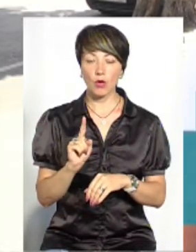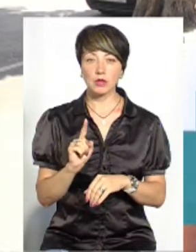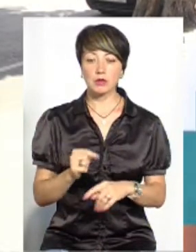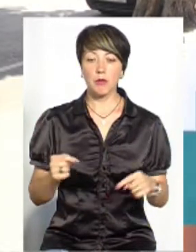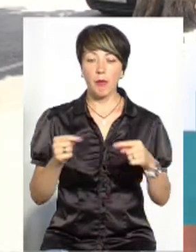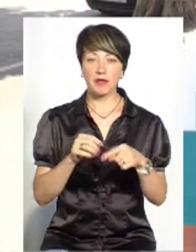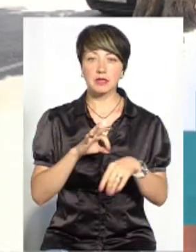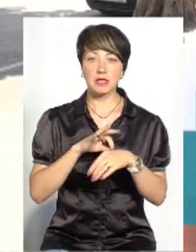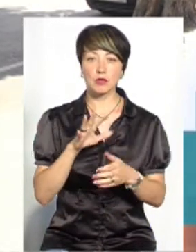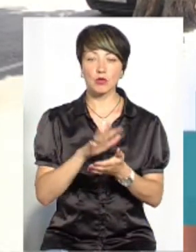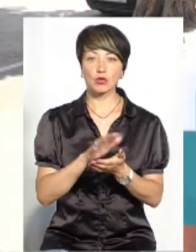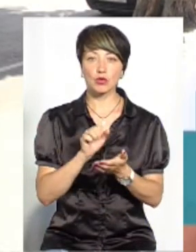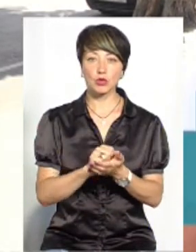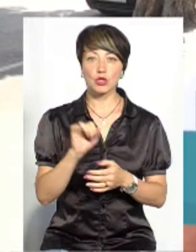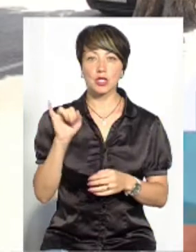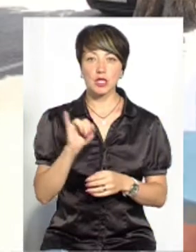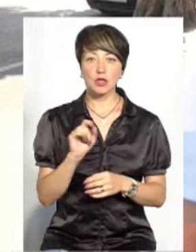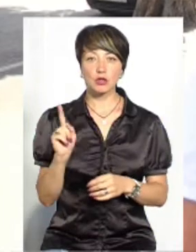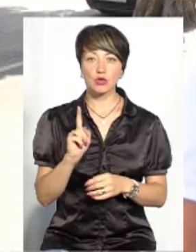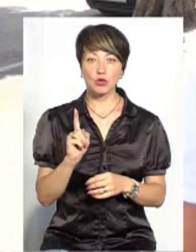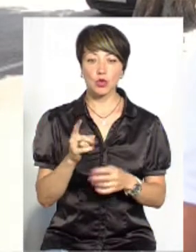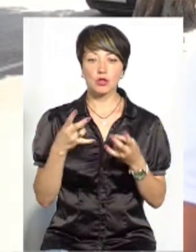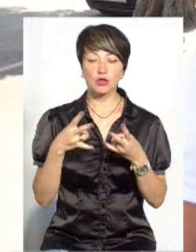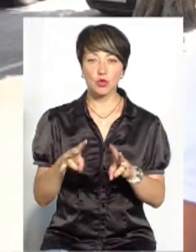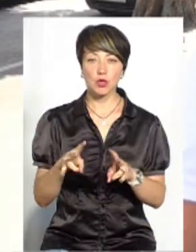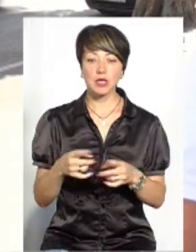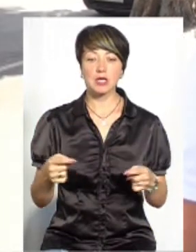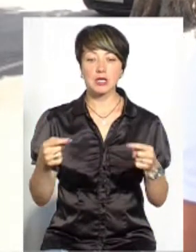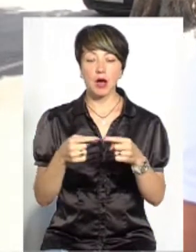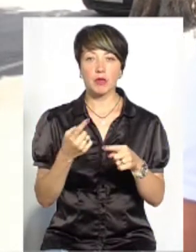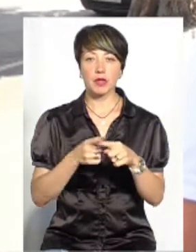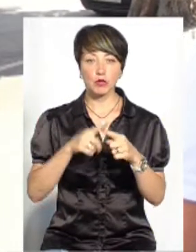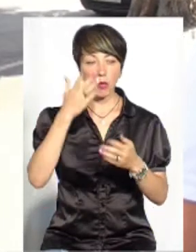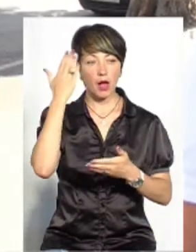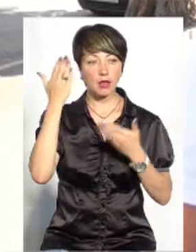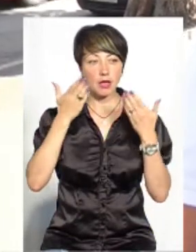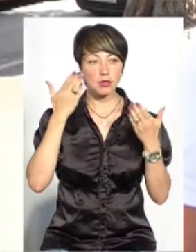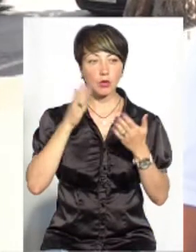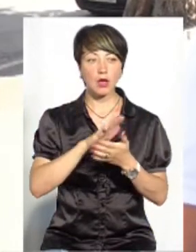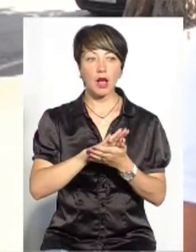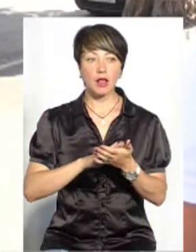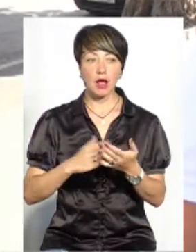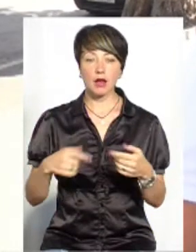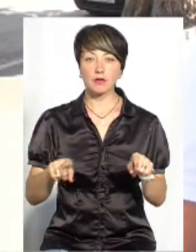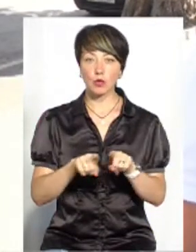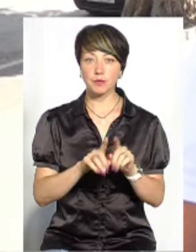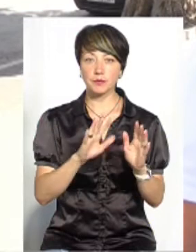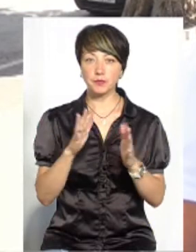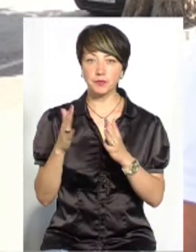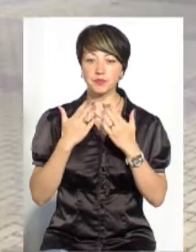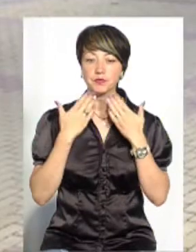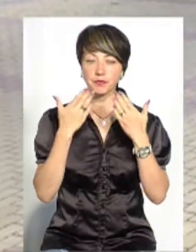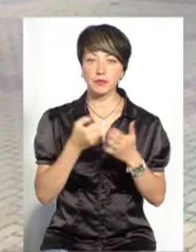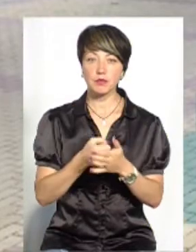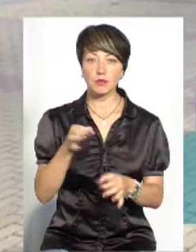тілесні ушкодження і що заподіяли на шкоди саме на цьому атракціоні. А далі вже в такому випадку звертатися до